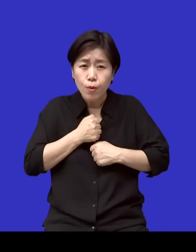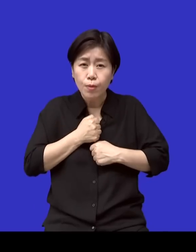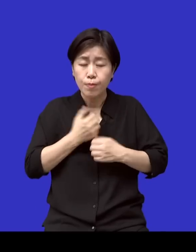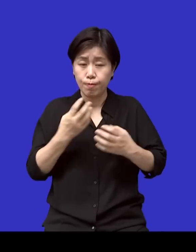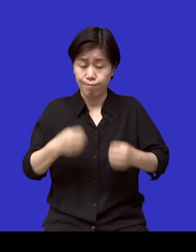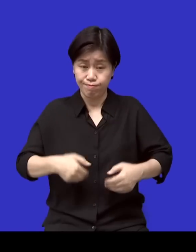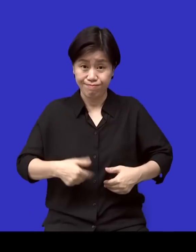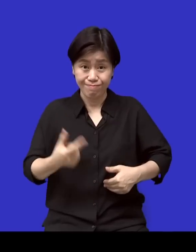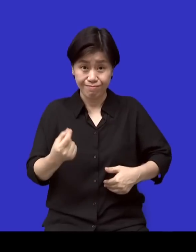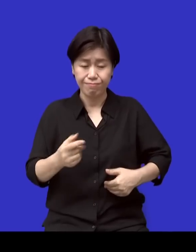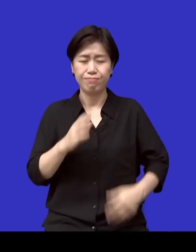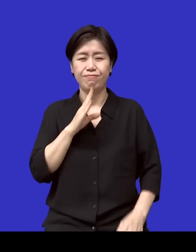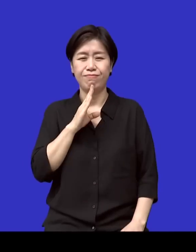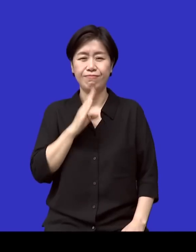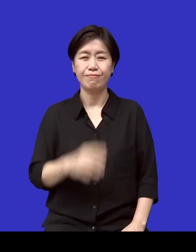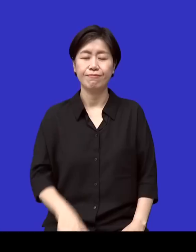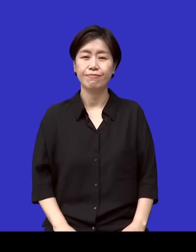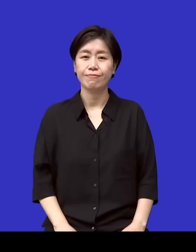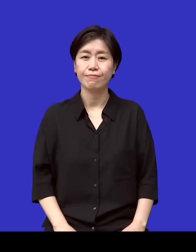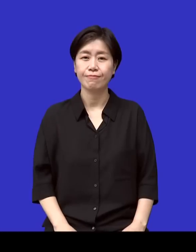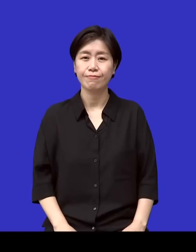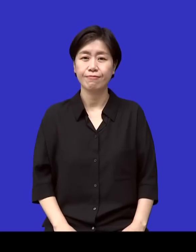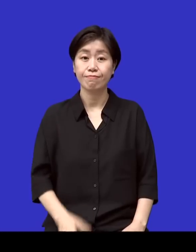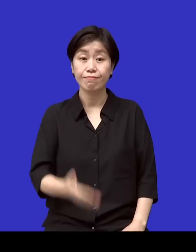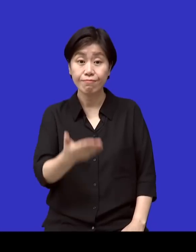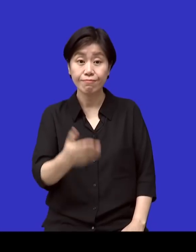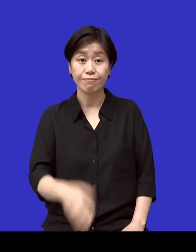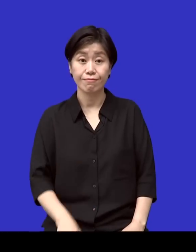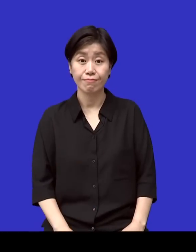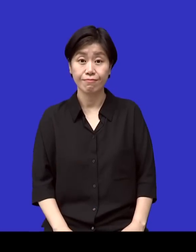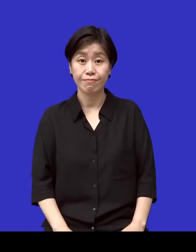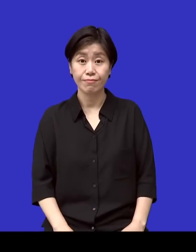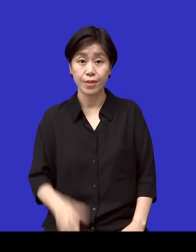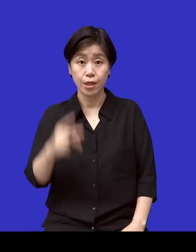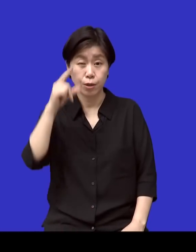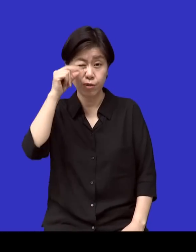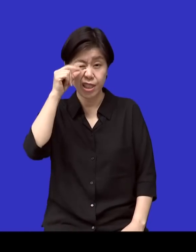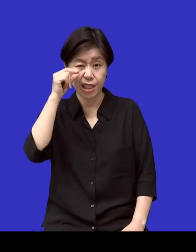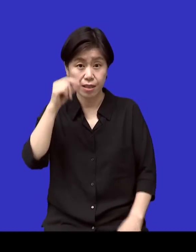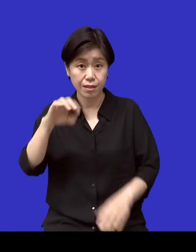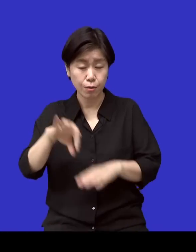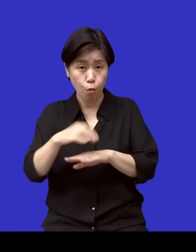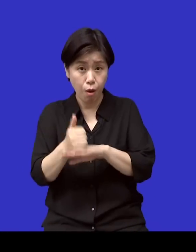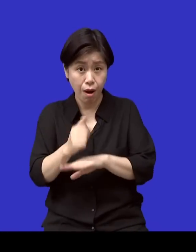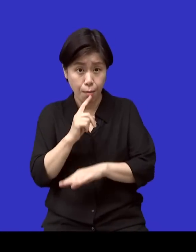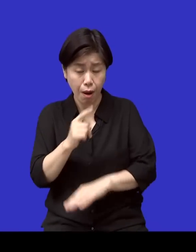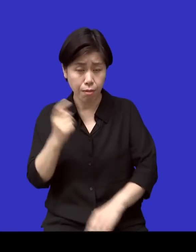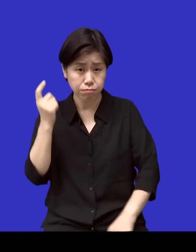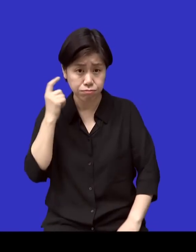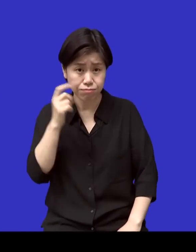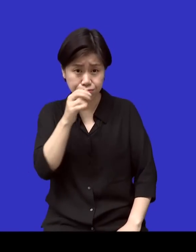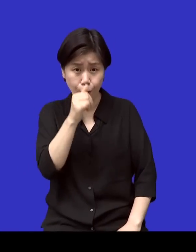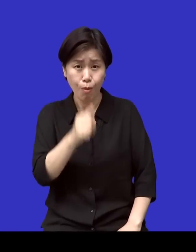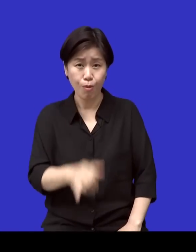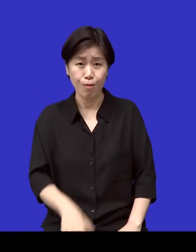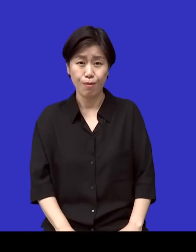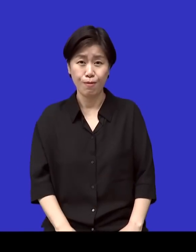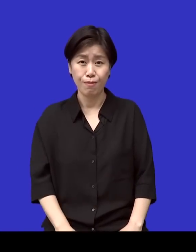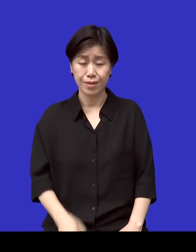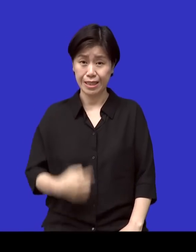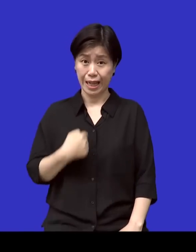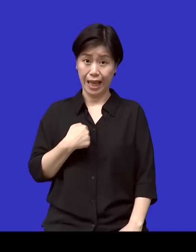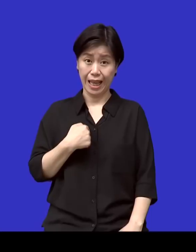것 같아요. 그럼요. 우리 김 선수가 뭐 스키 말고 윙크를 잘한다고 제가 여기다 적으셨더라고요. 윙크.